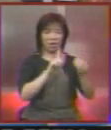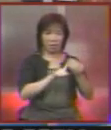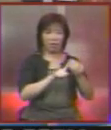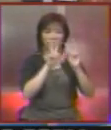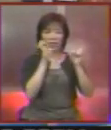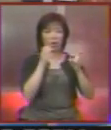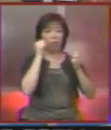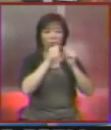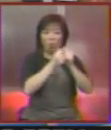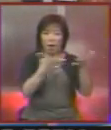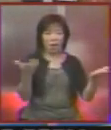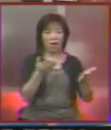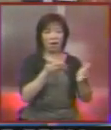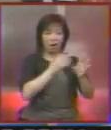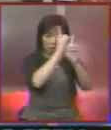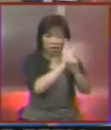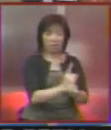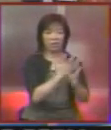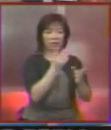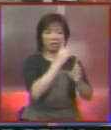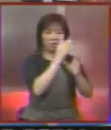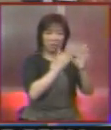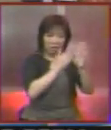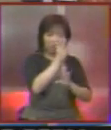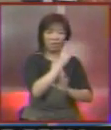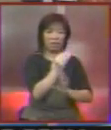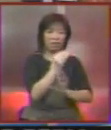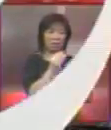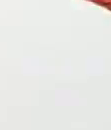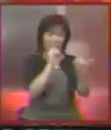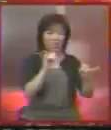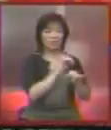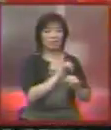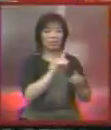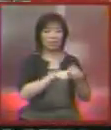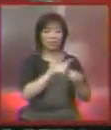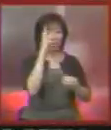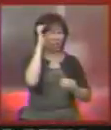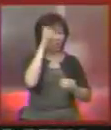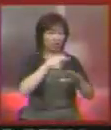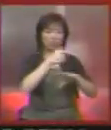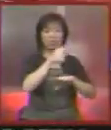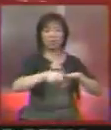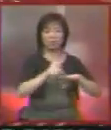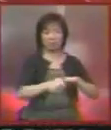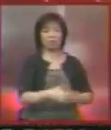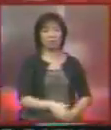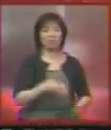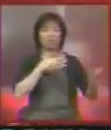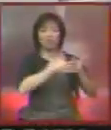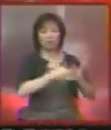at kakayahan at independence ng punong hukom. Para sa detalye, may live report mula sa Senado si Mean Los Baños.